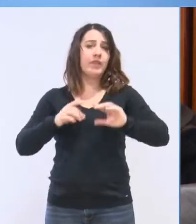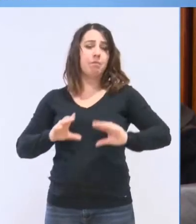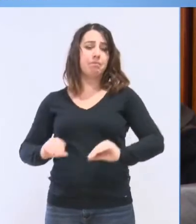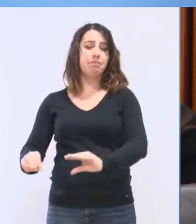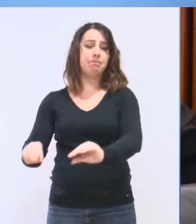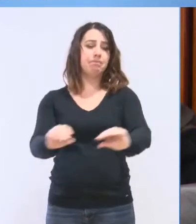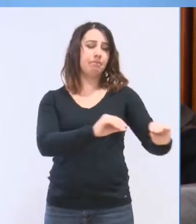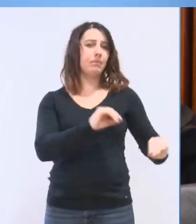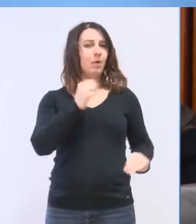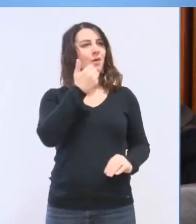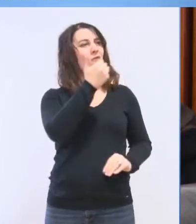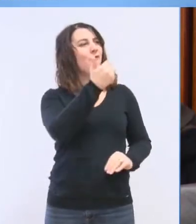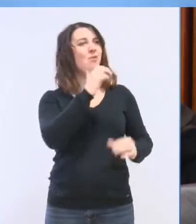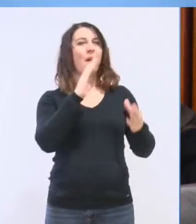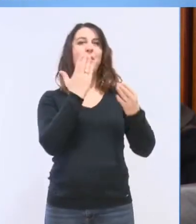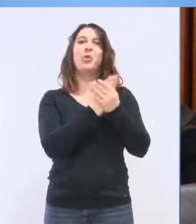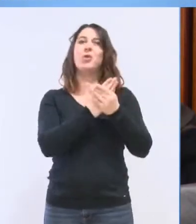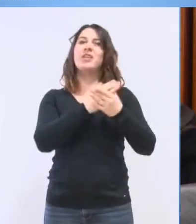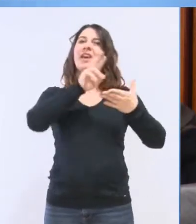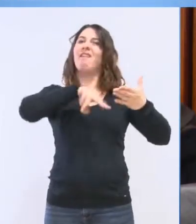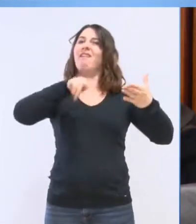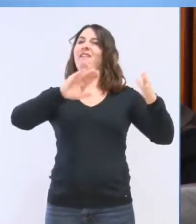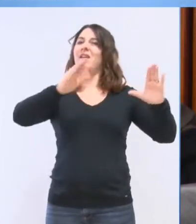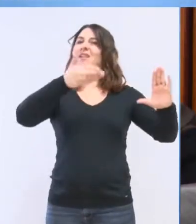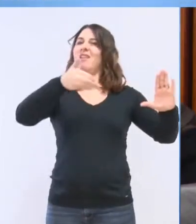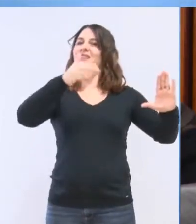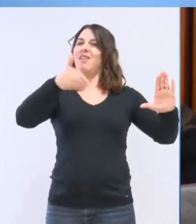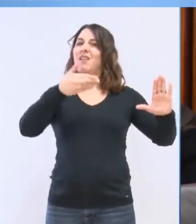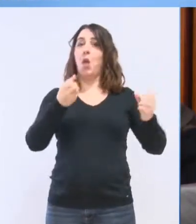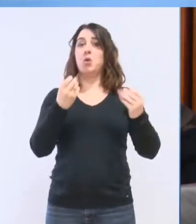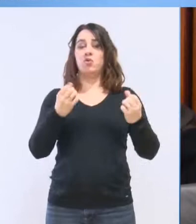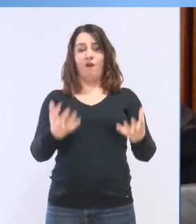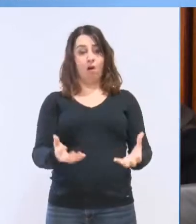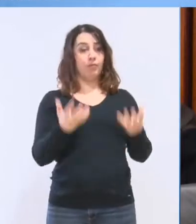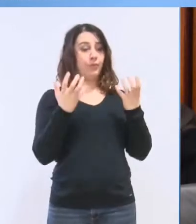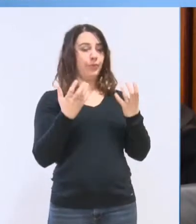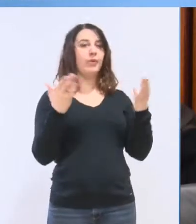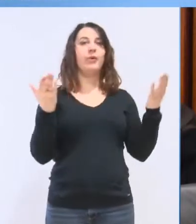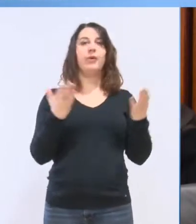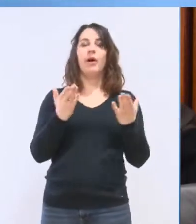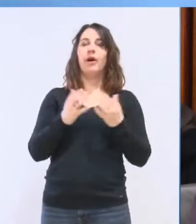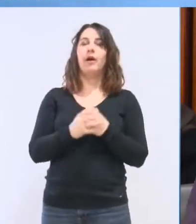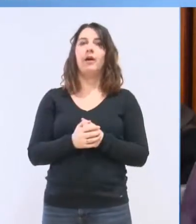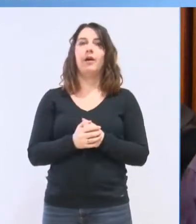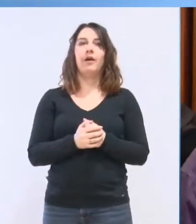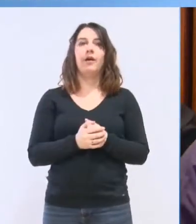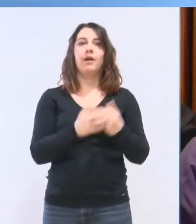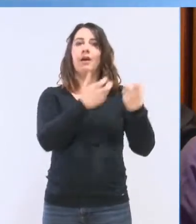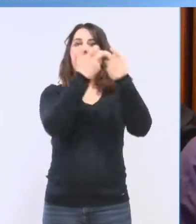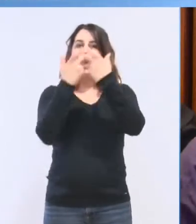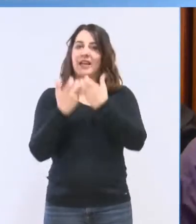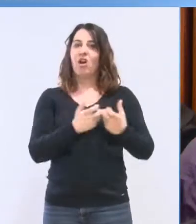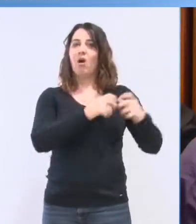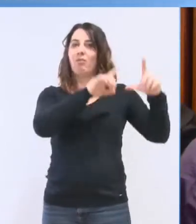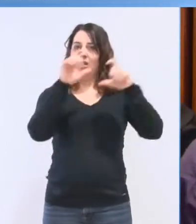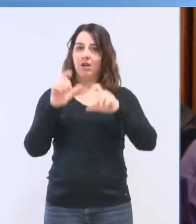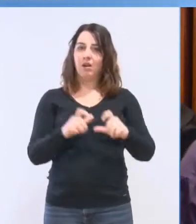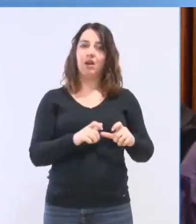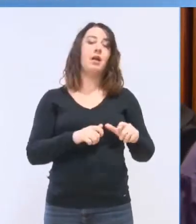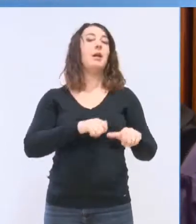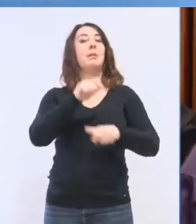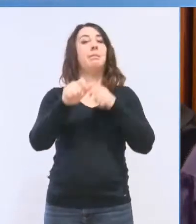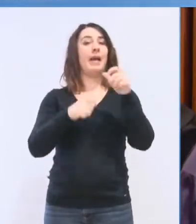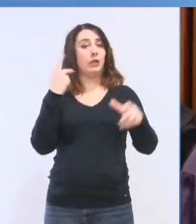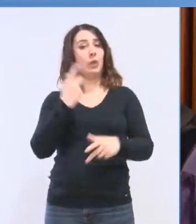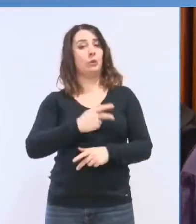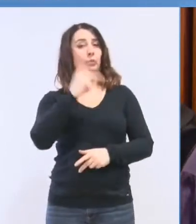vous-même dans votre dossier ce que souvent vous mettez en question. Je vous cite, les enfants les plus